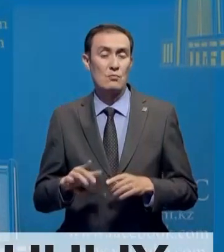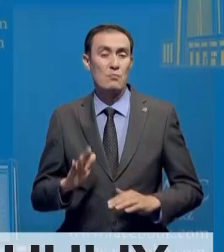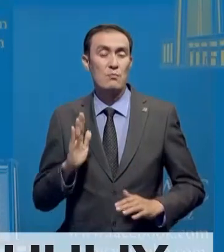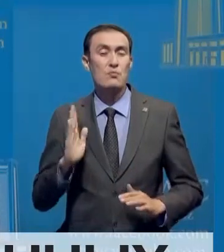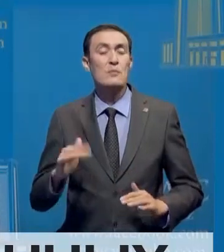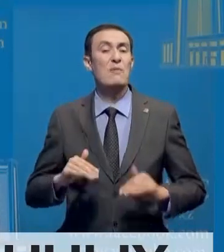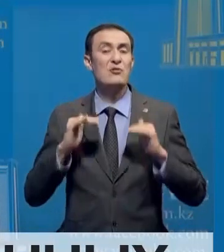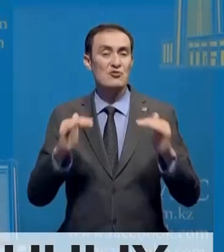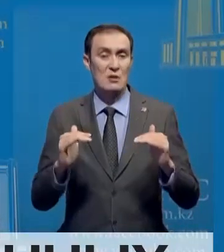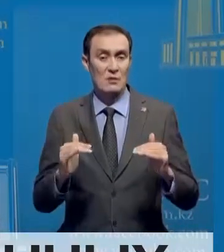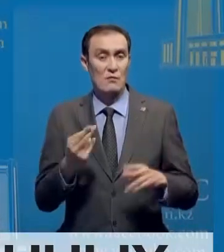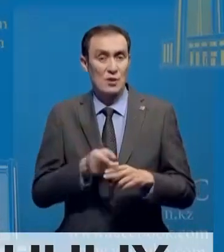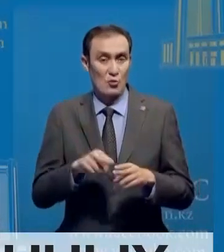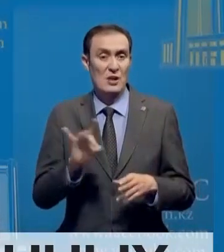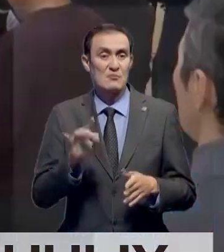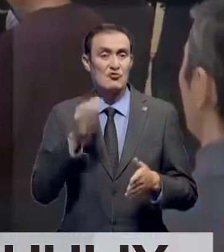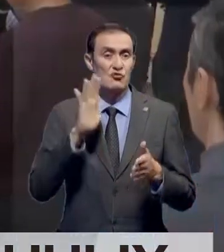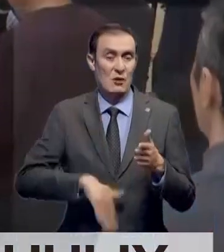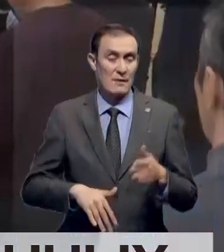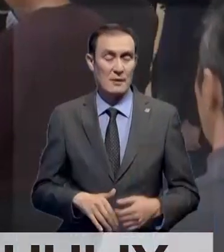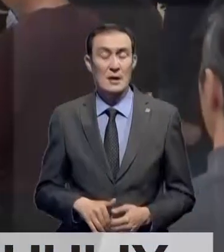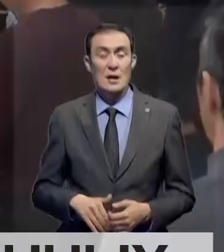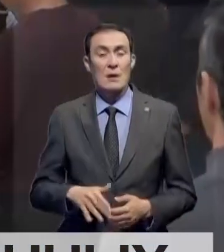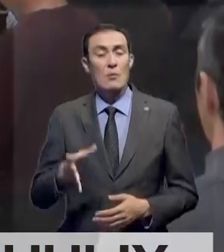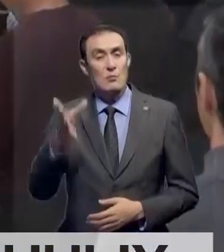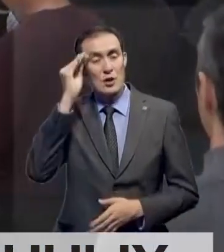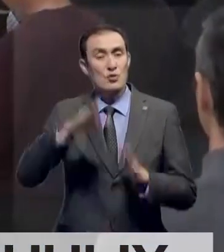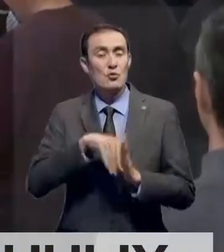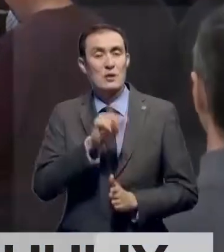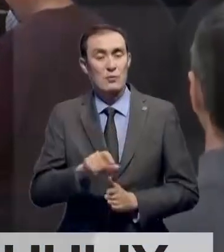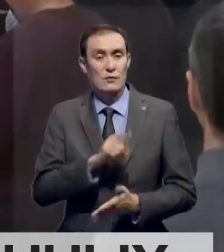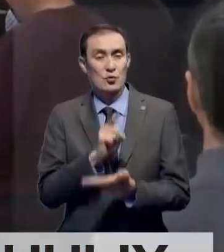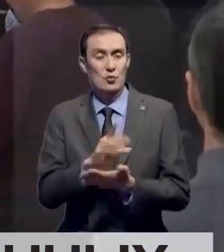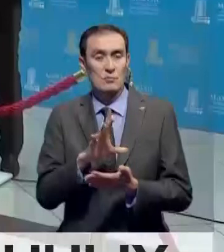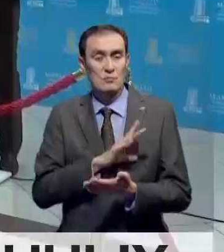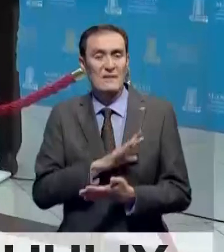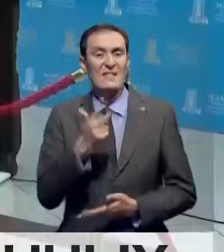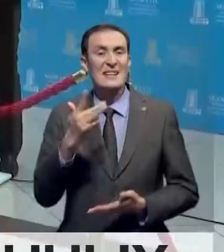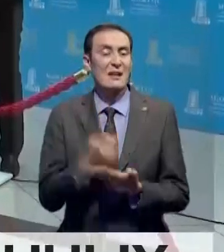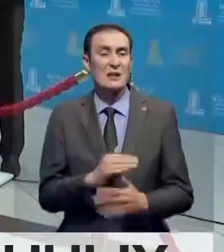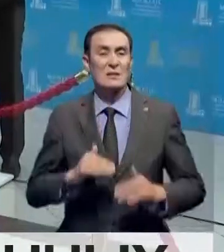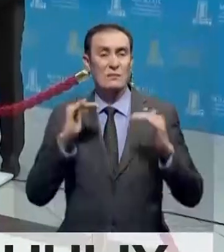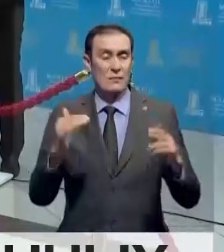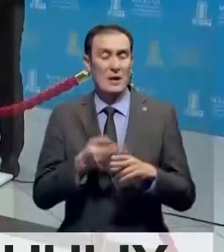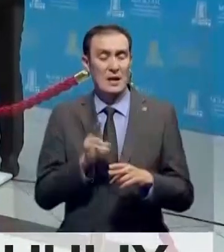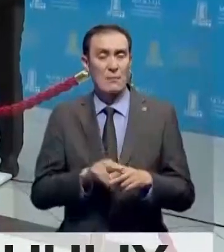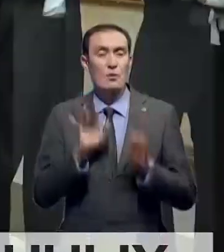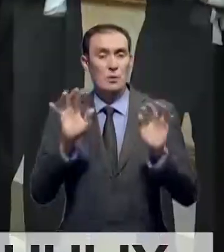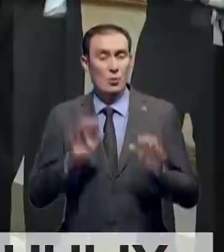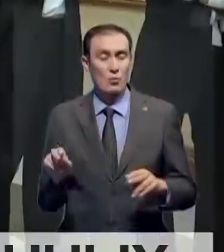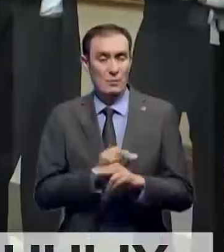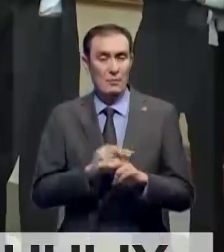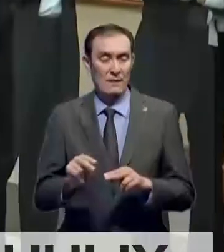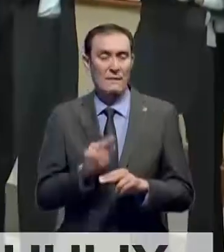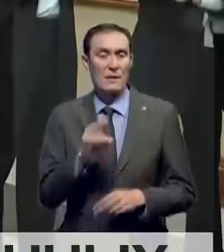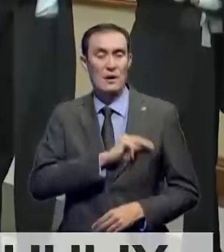повышению этих штрафов. По мнению депутатов, рост должен быть как минимум в 3 раза. Этот пакет законодательных поправок все